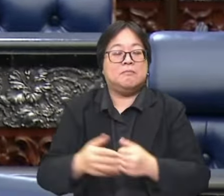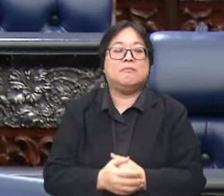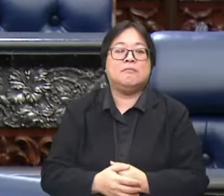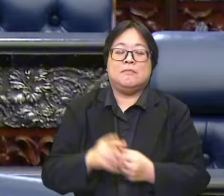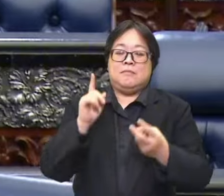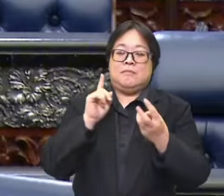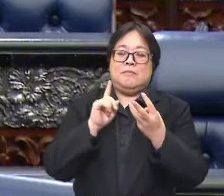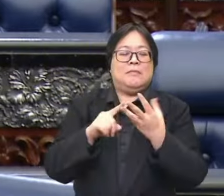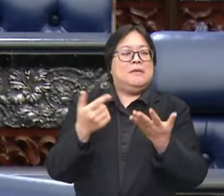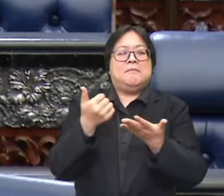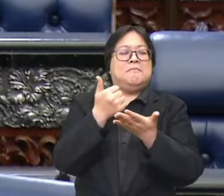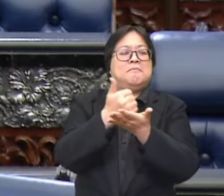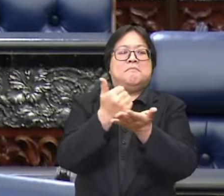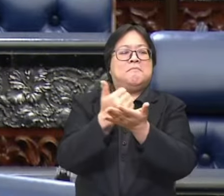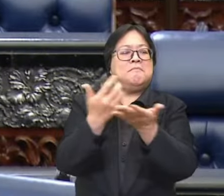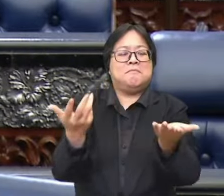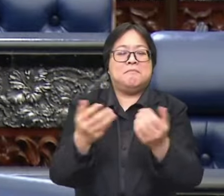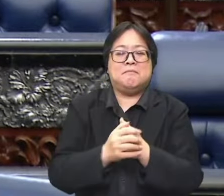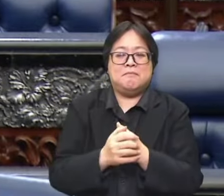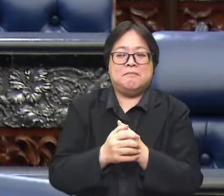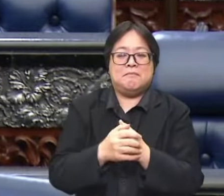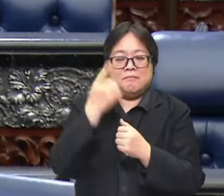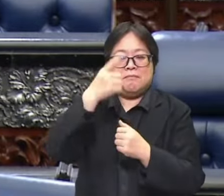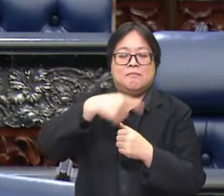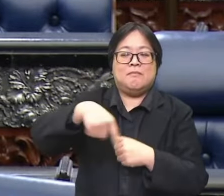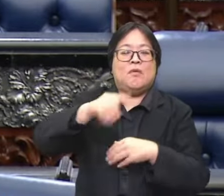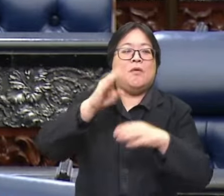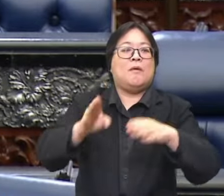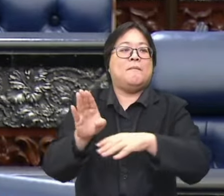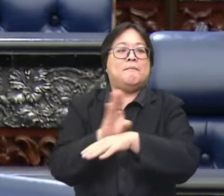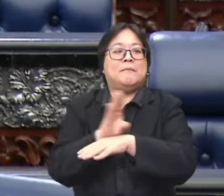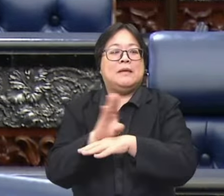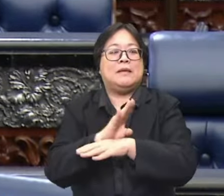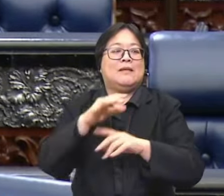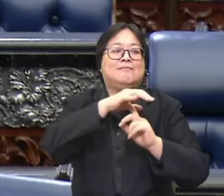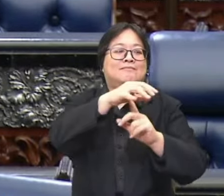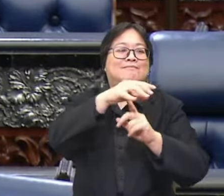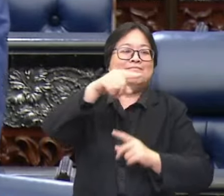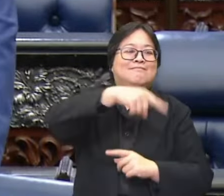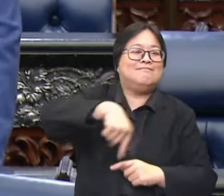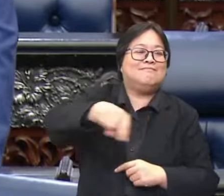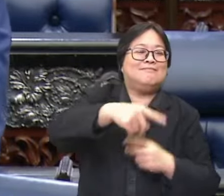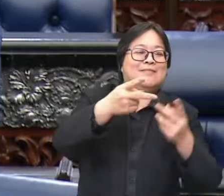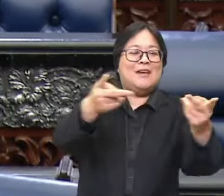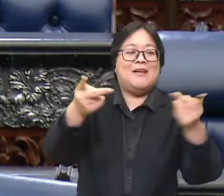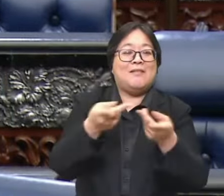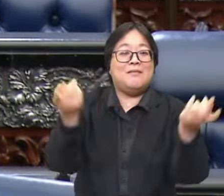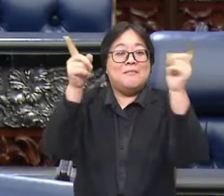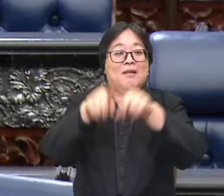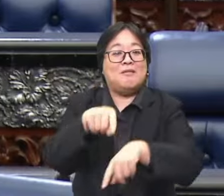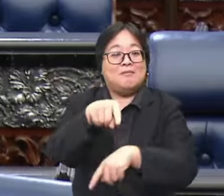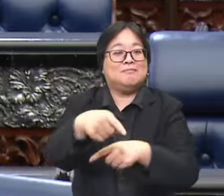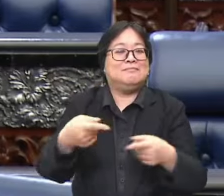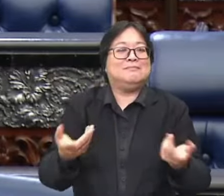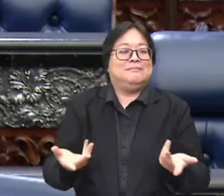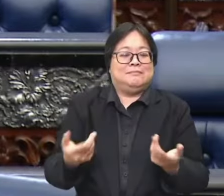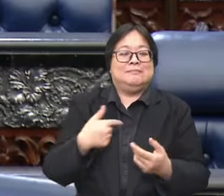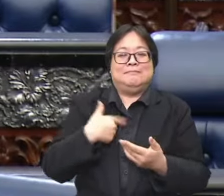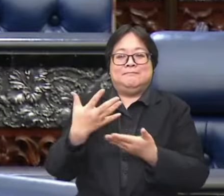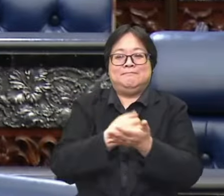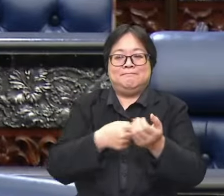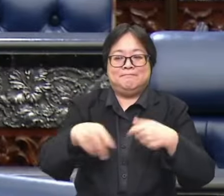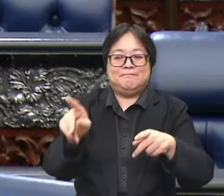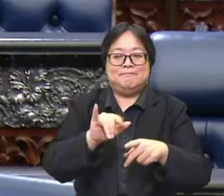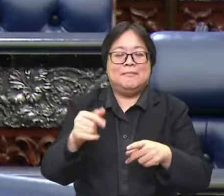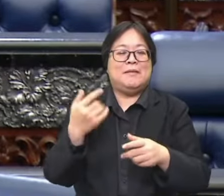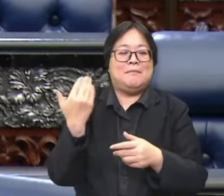bentuk bantuan yang diberikan kepada golongan peniaga, penjaja kecil yang di sekitar kawasan kejadian? Dan saya mengambil kesempatan juga